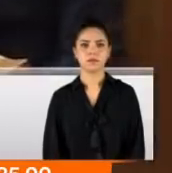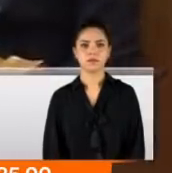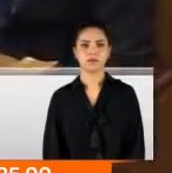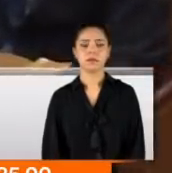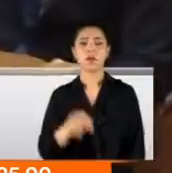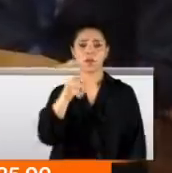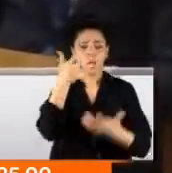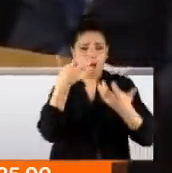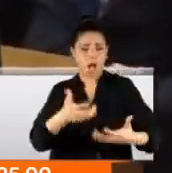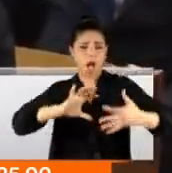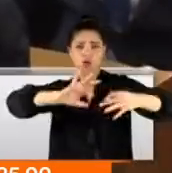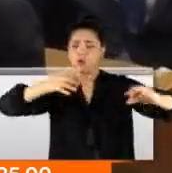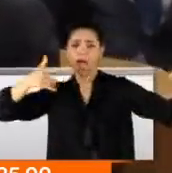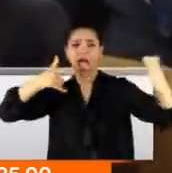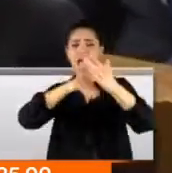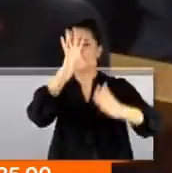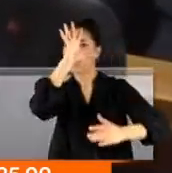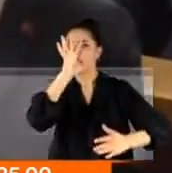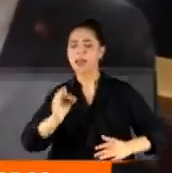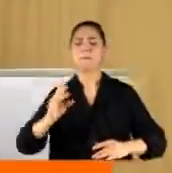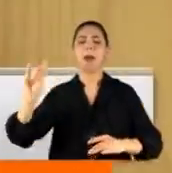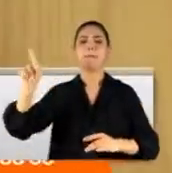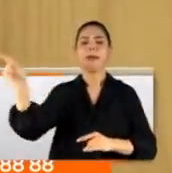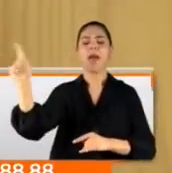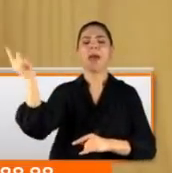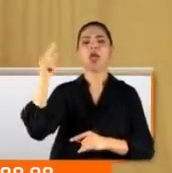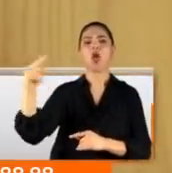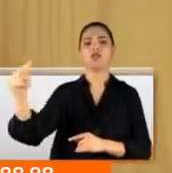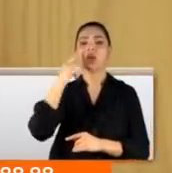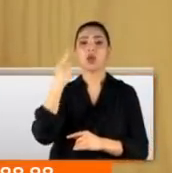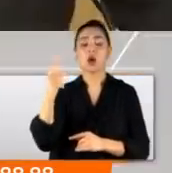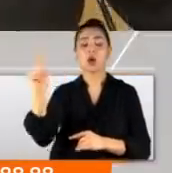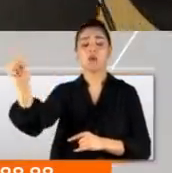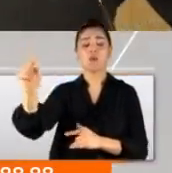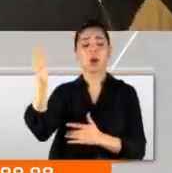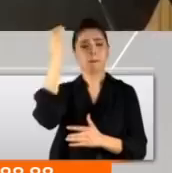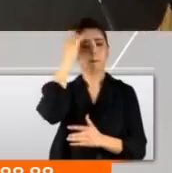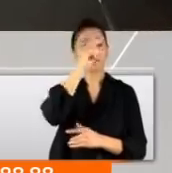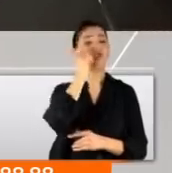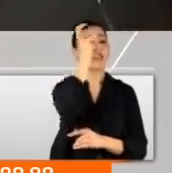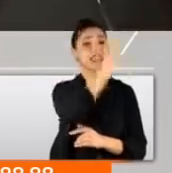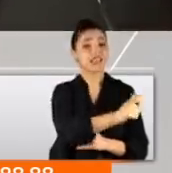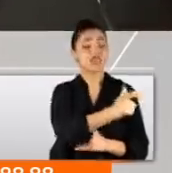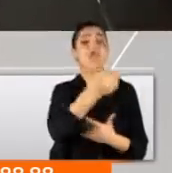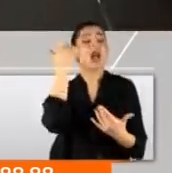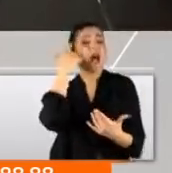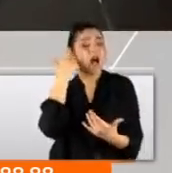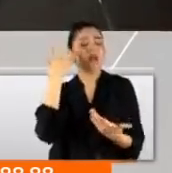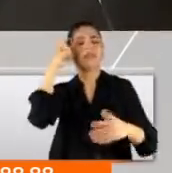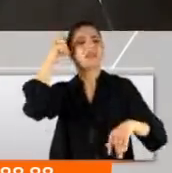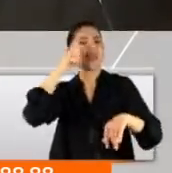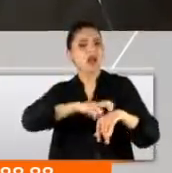Bu ağır sözlerin hedefinde MHP'li yöneticiler var. İpin başındaki şahıs aklını ve anılarını